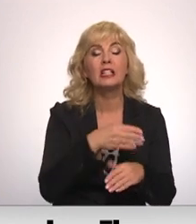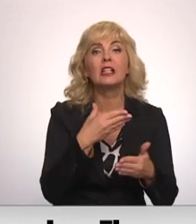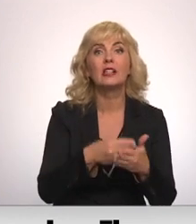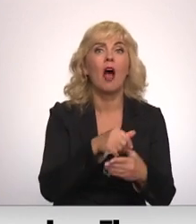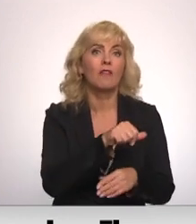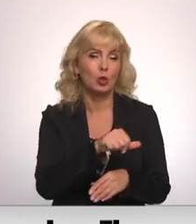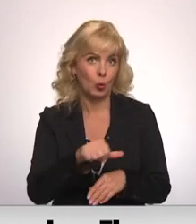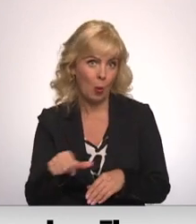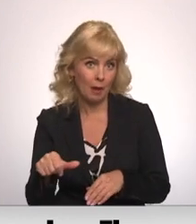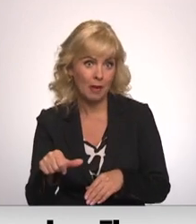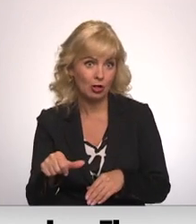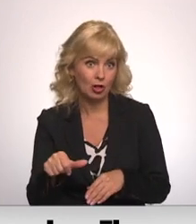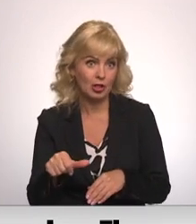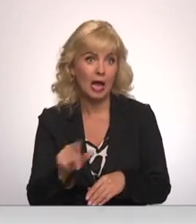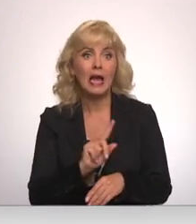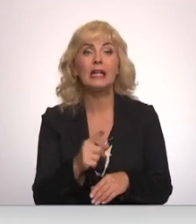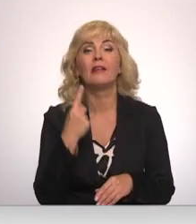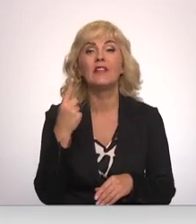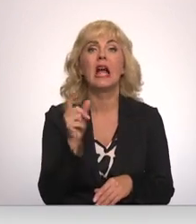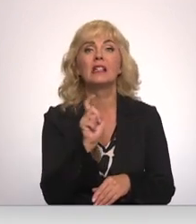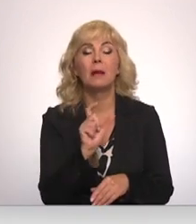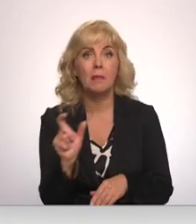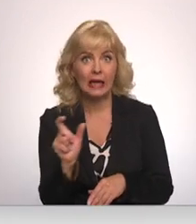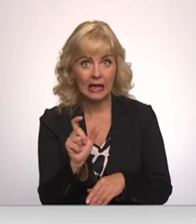robežas. Ir viens brīdis, kad